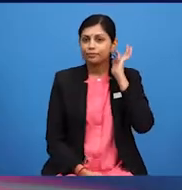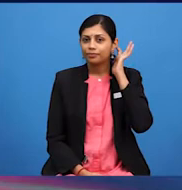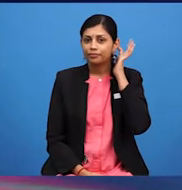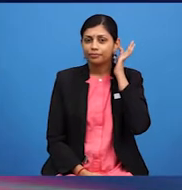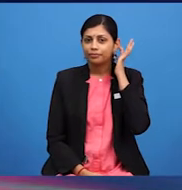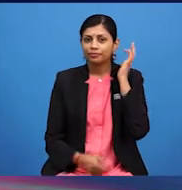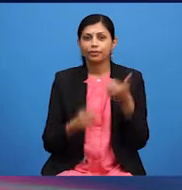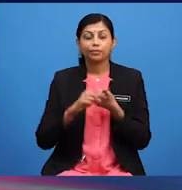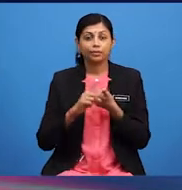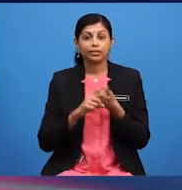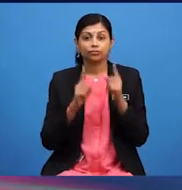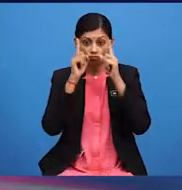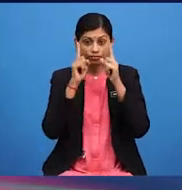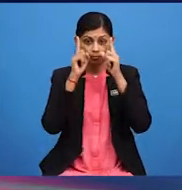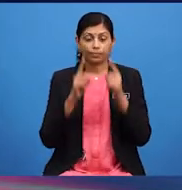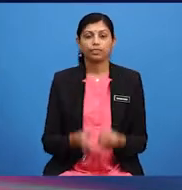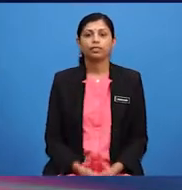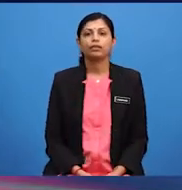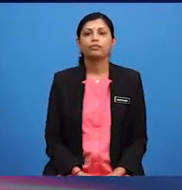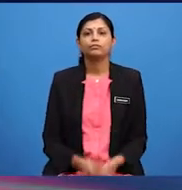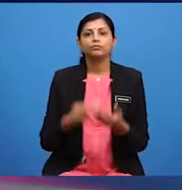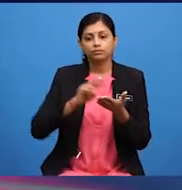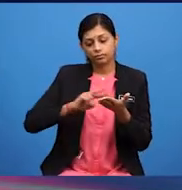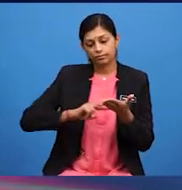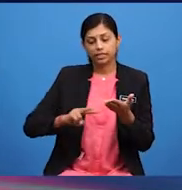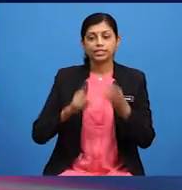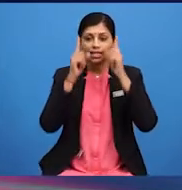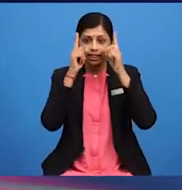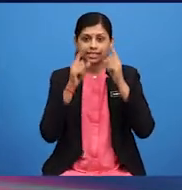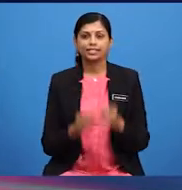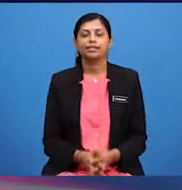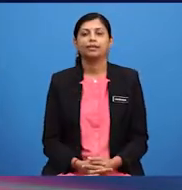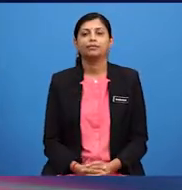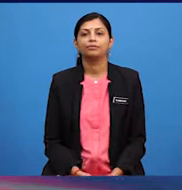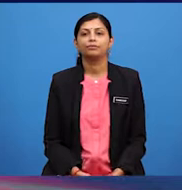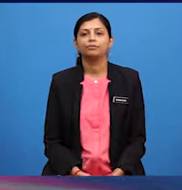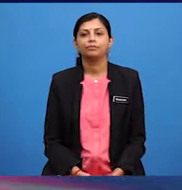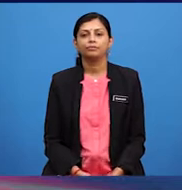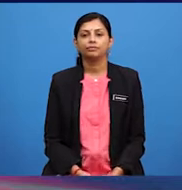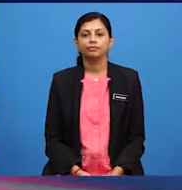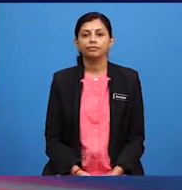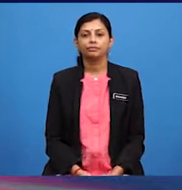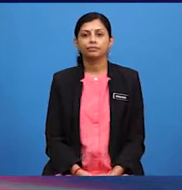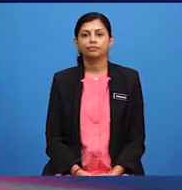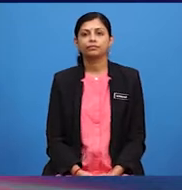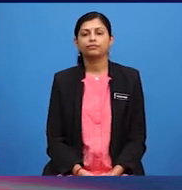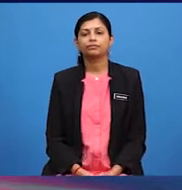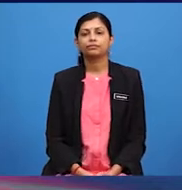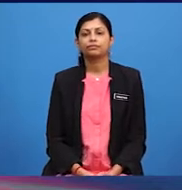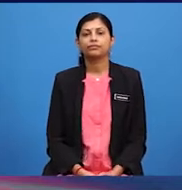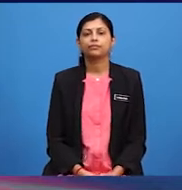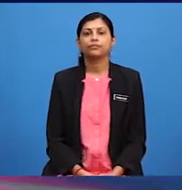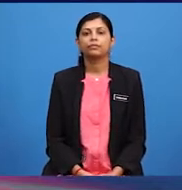yang pertama, berikut ialah peranan lakaran. Kecuali